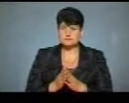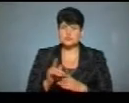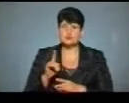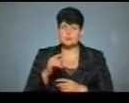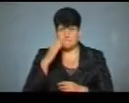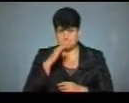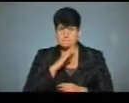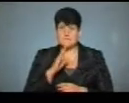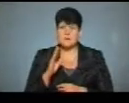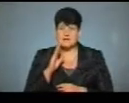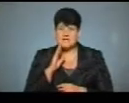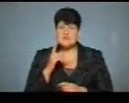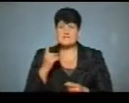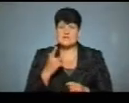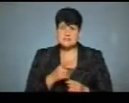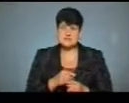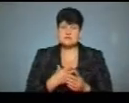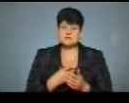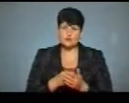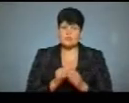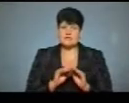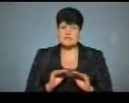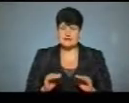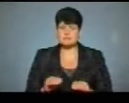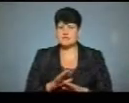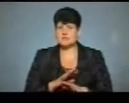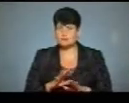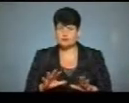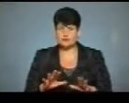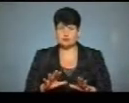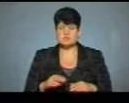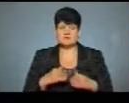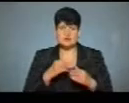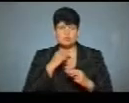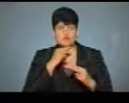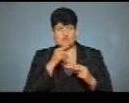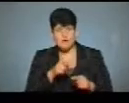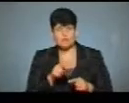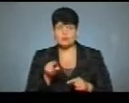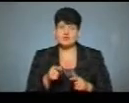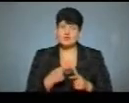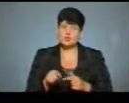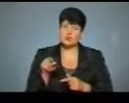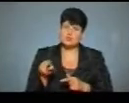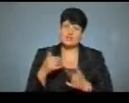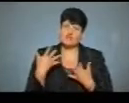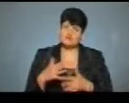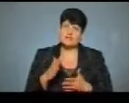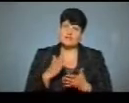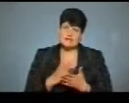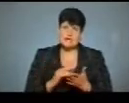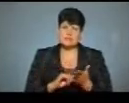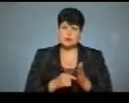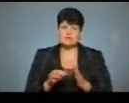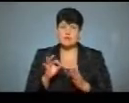батьки вакцинували своїх дітей, і ми не будемо звертати увагу, чи в них вже є довідка